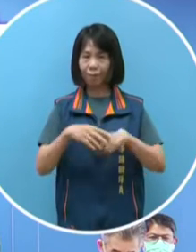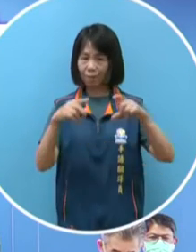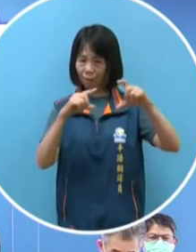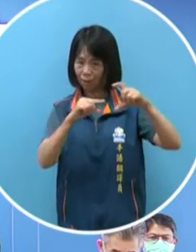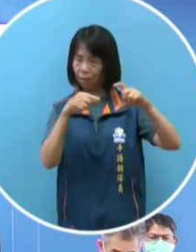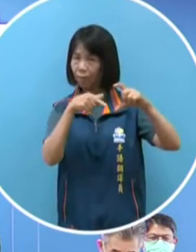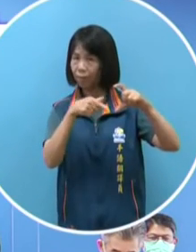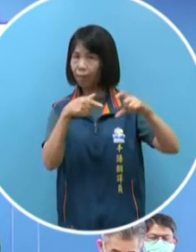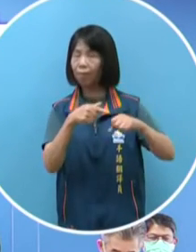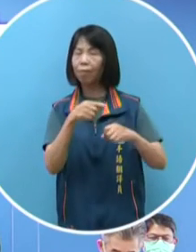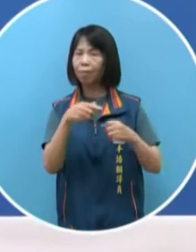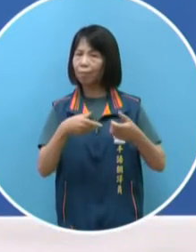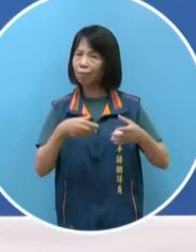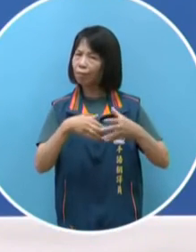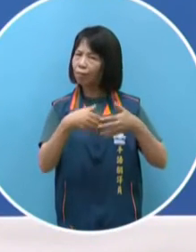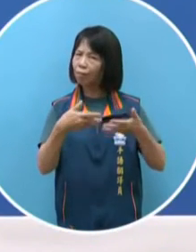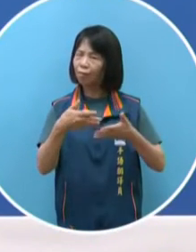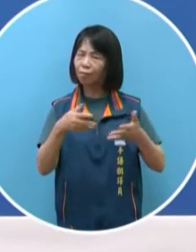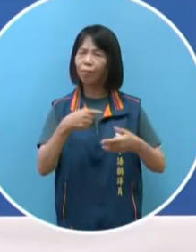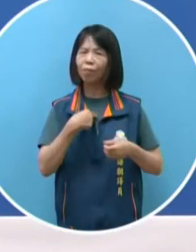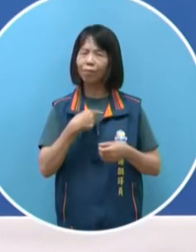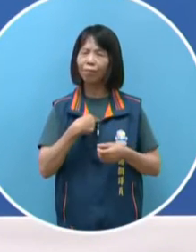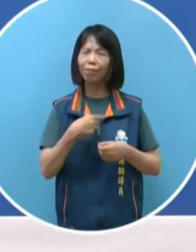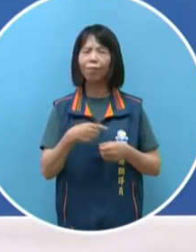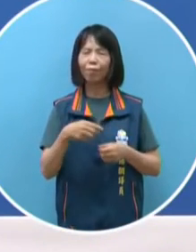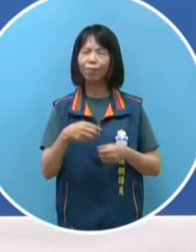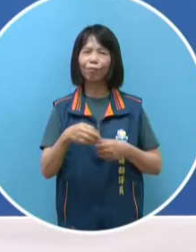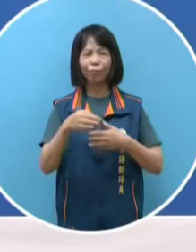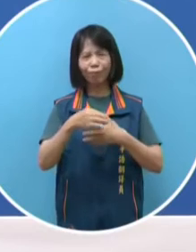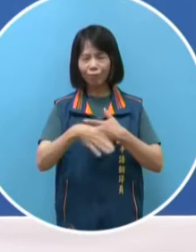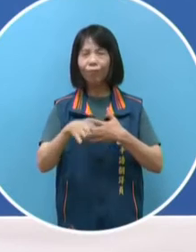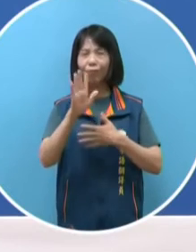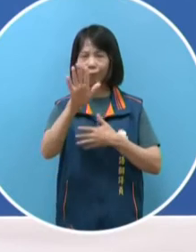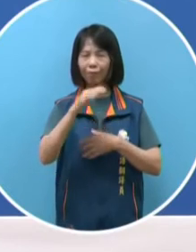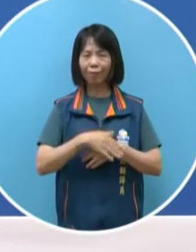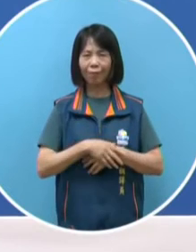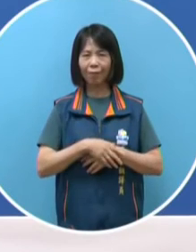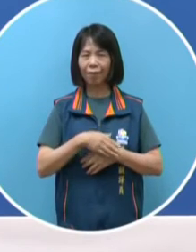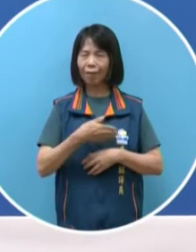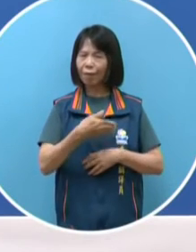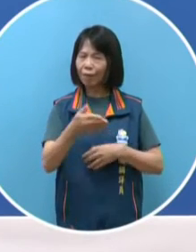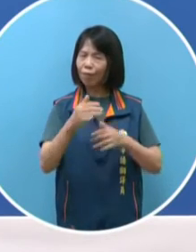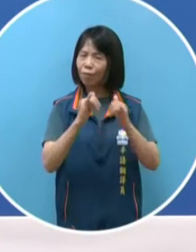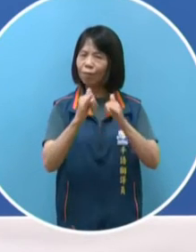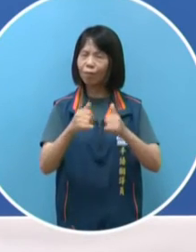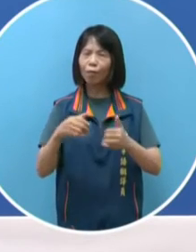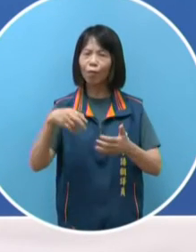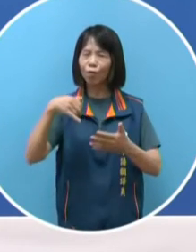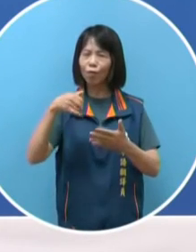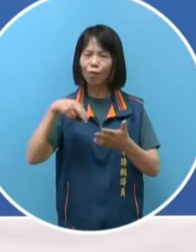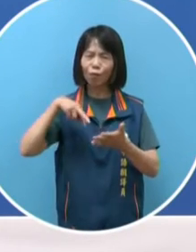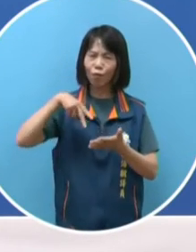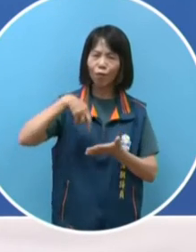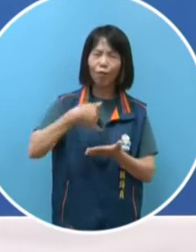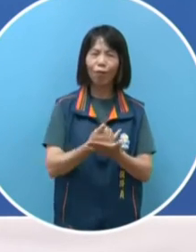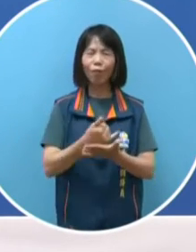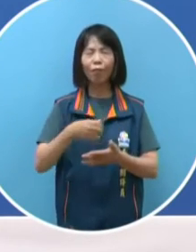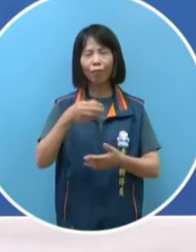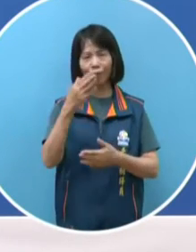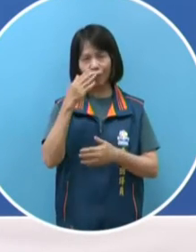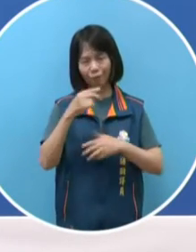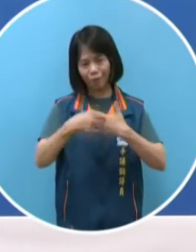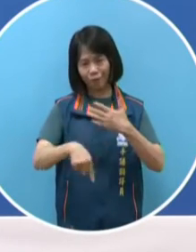分，我们真的在这里有一点点的小小的遗憾，让花莲有乡亲受伤，这是我们再一次